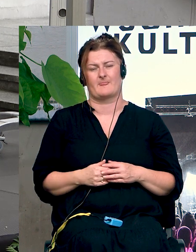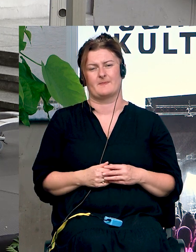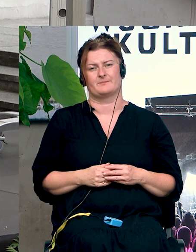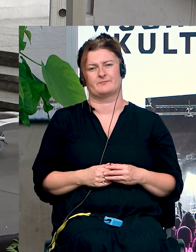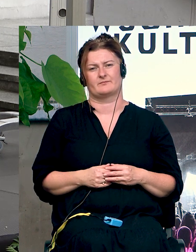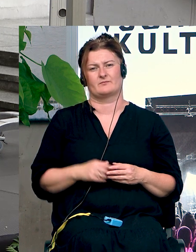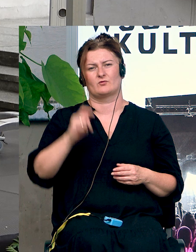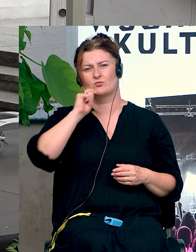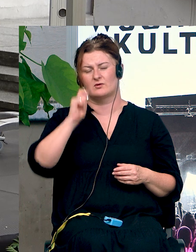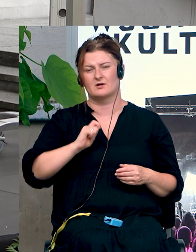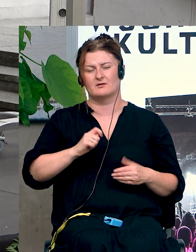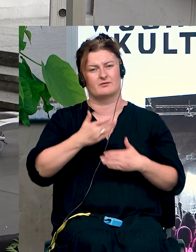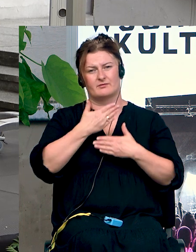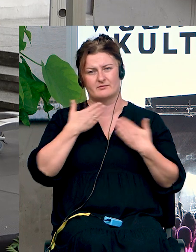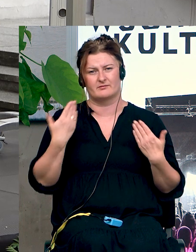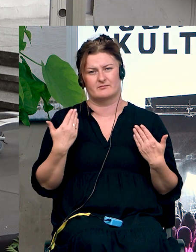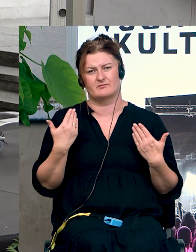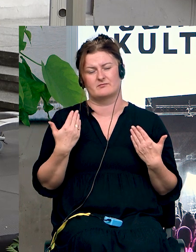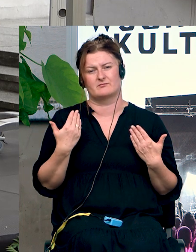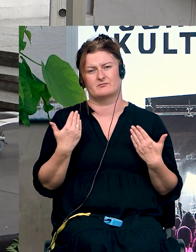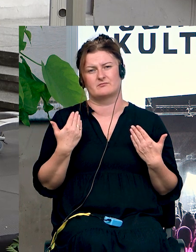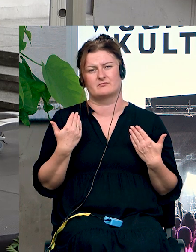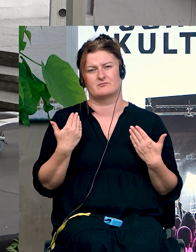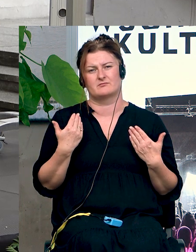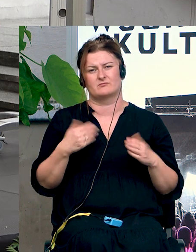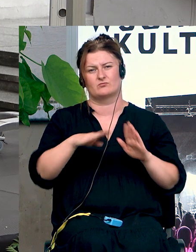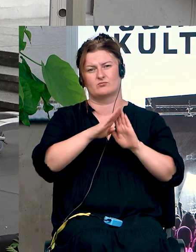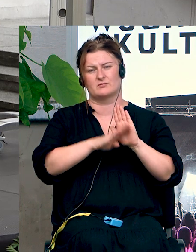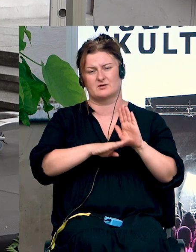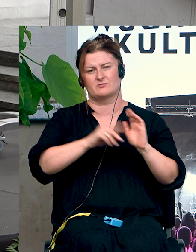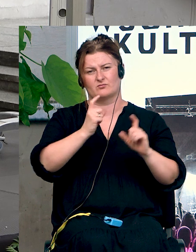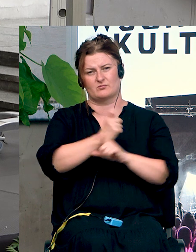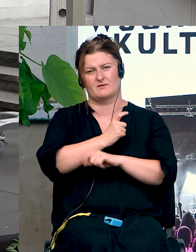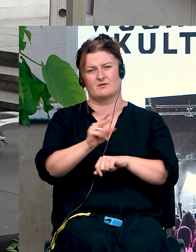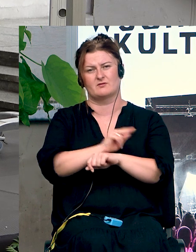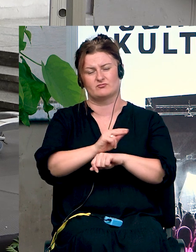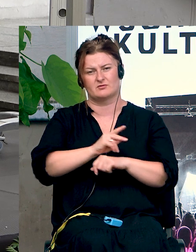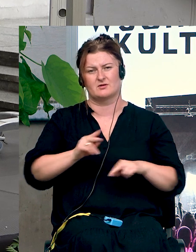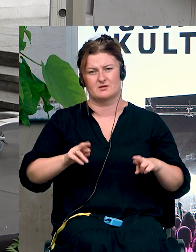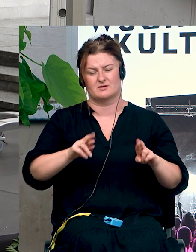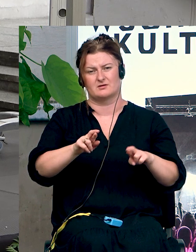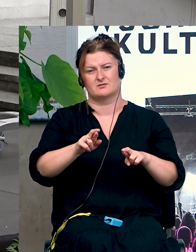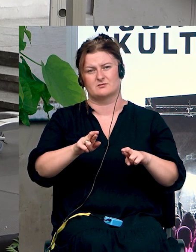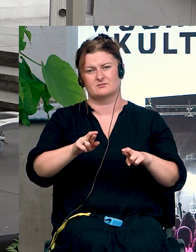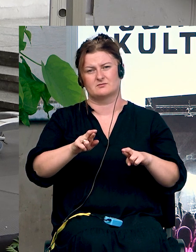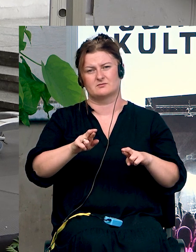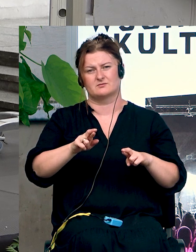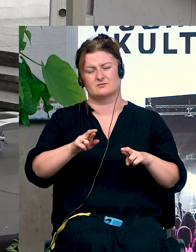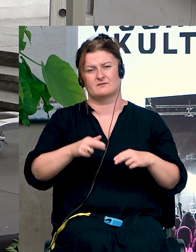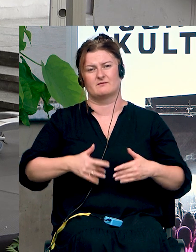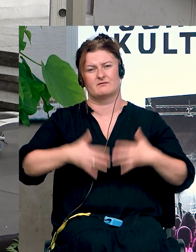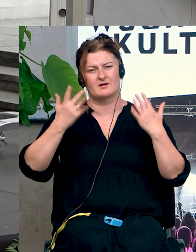немає як таких державних програм з лікування раку, тому велика кількість ліків, всі операції, це все відбувається